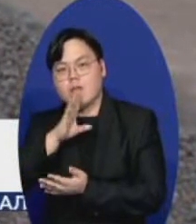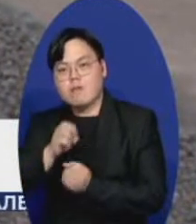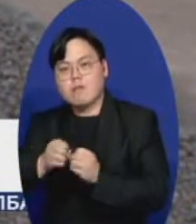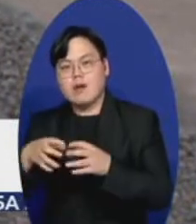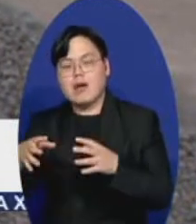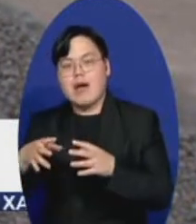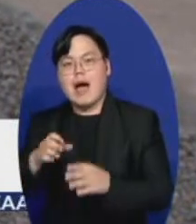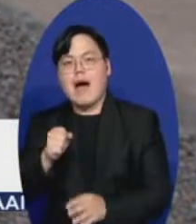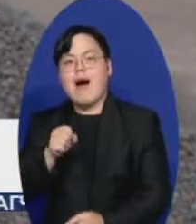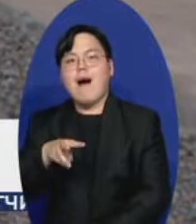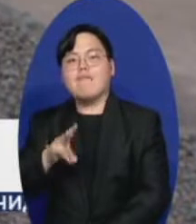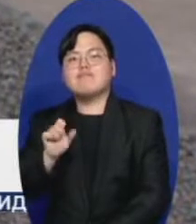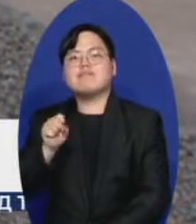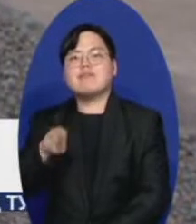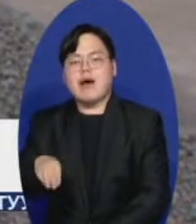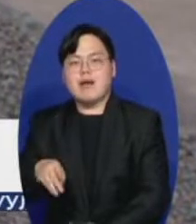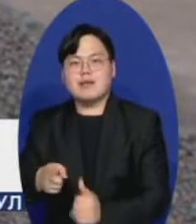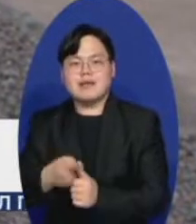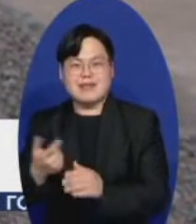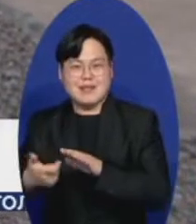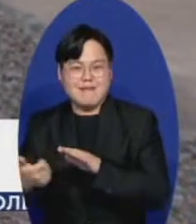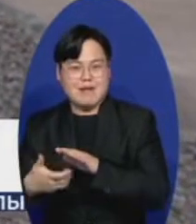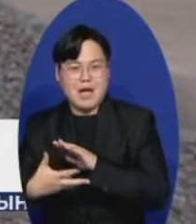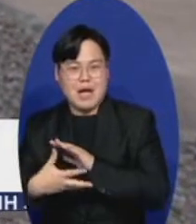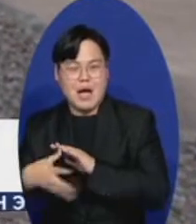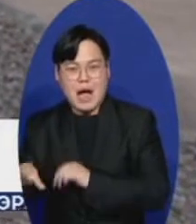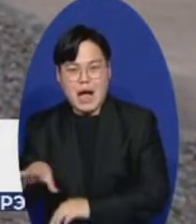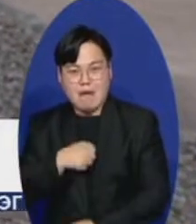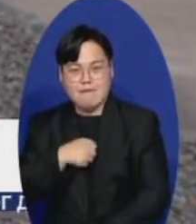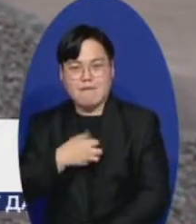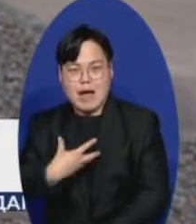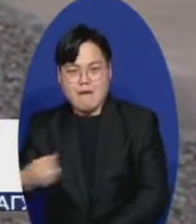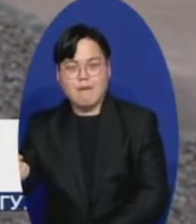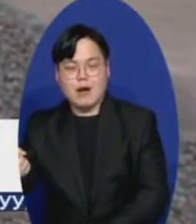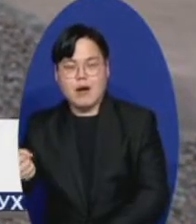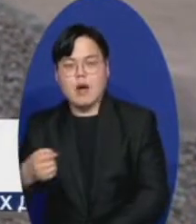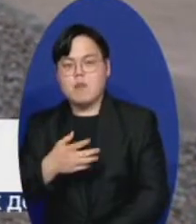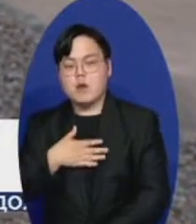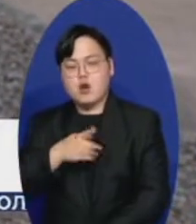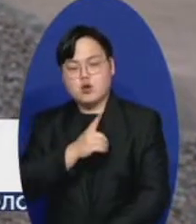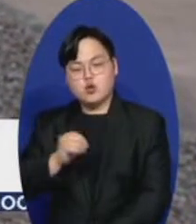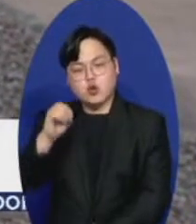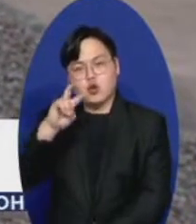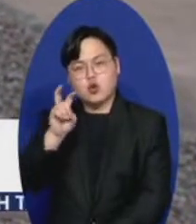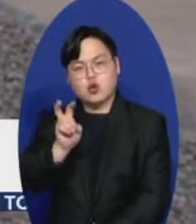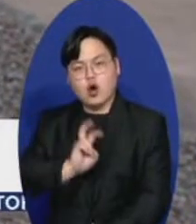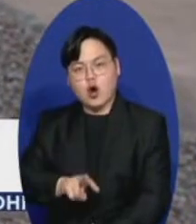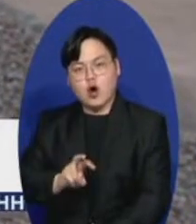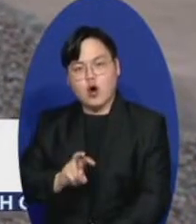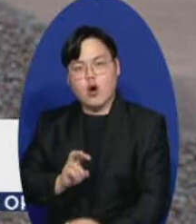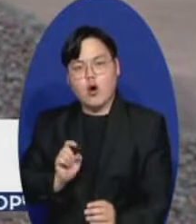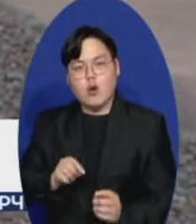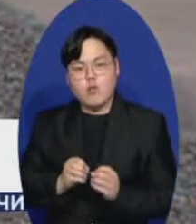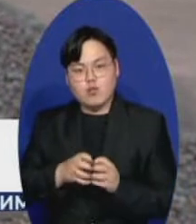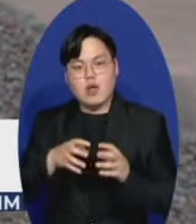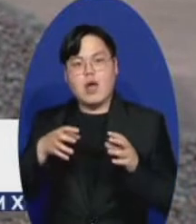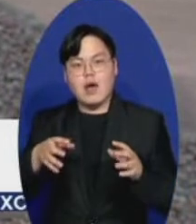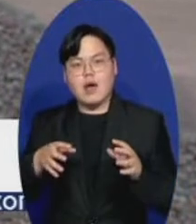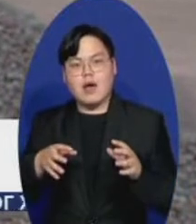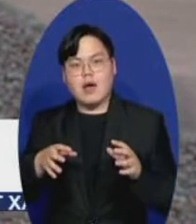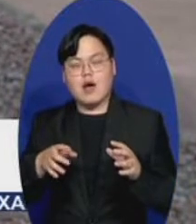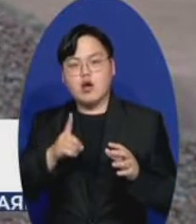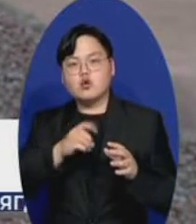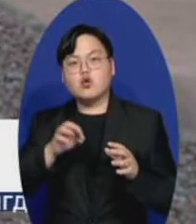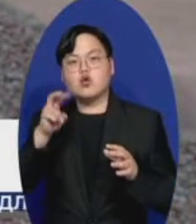бүтээгдэхүүнээс ба амнат гэдэг юм шиг. За 100 доллараар бид нар бүтээгдэхүүн үйлдвэрлэл бол бий болгочих. Гэтэл энэ